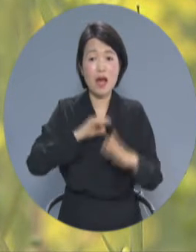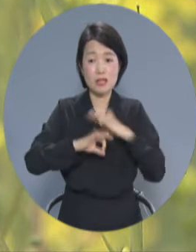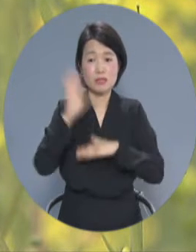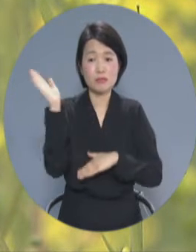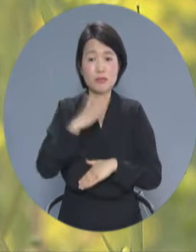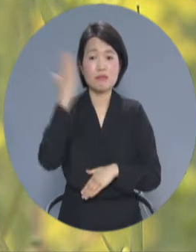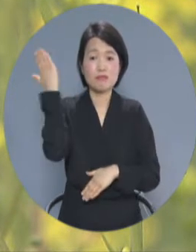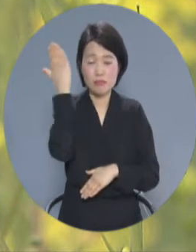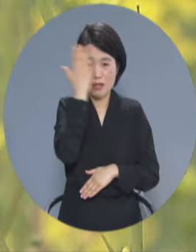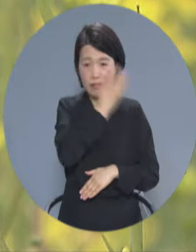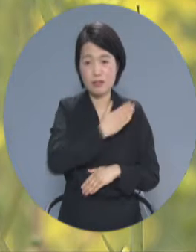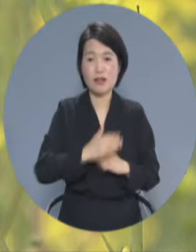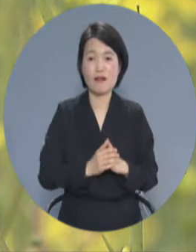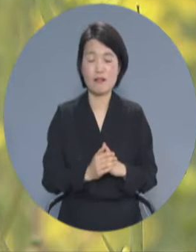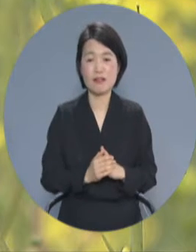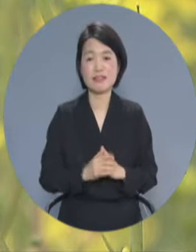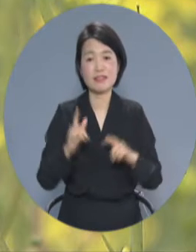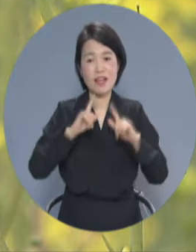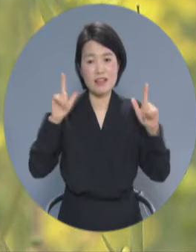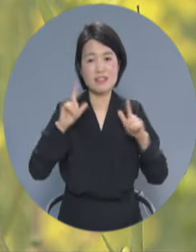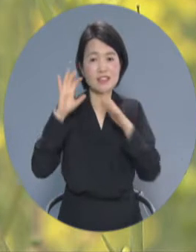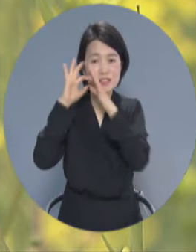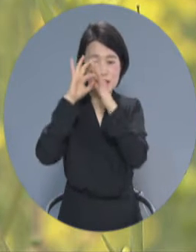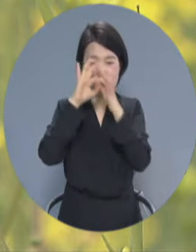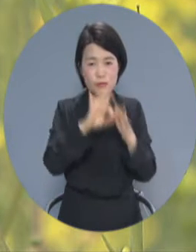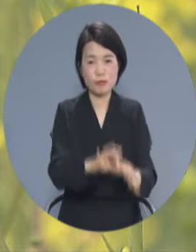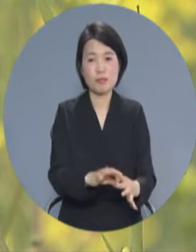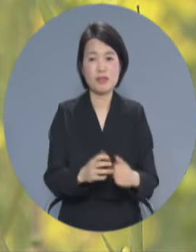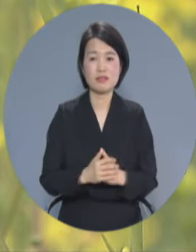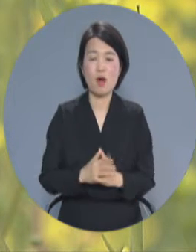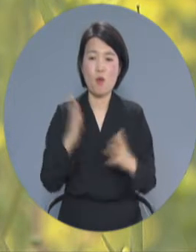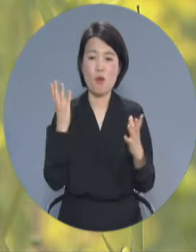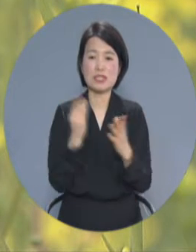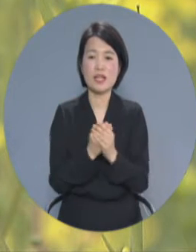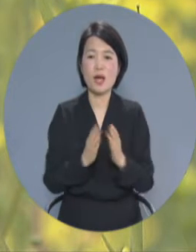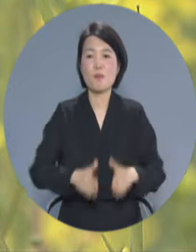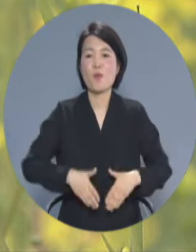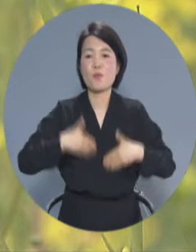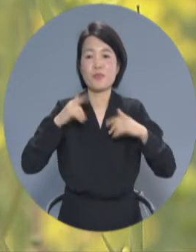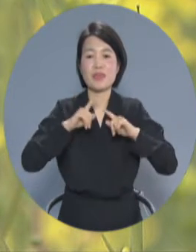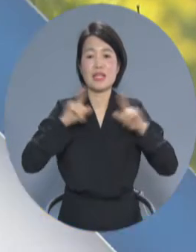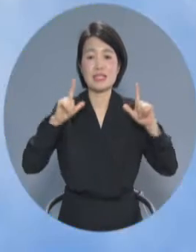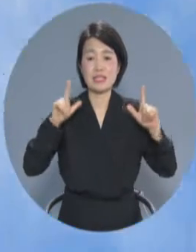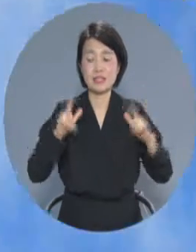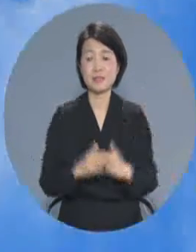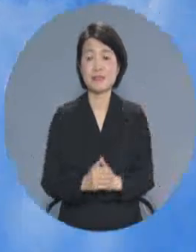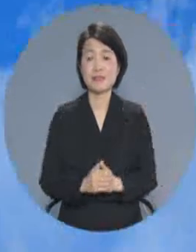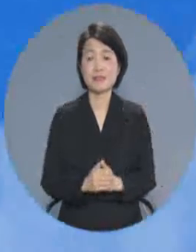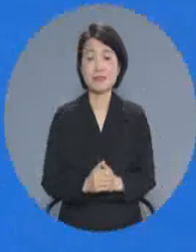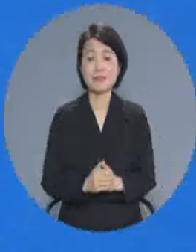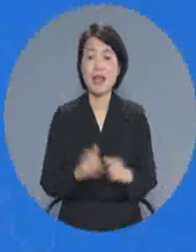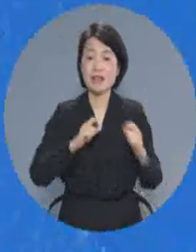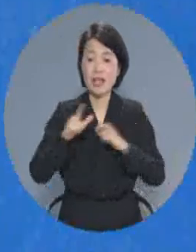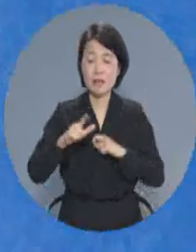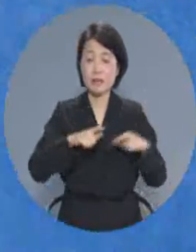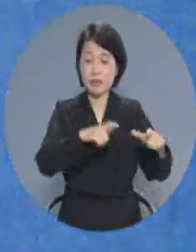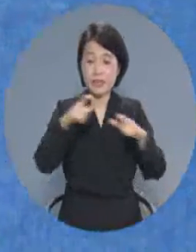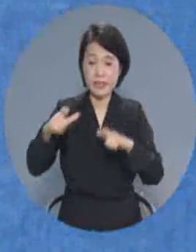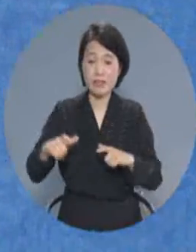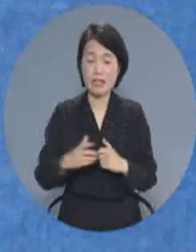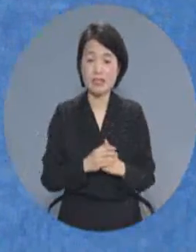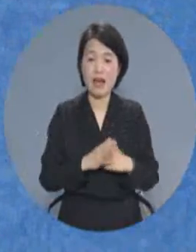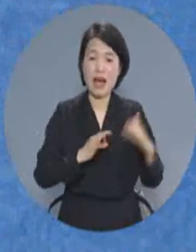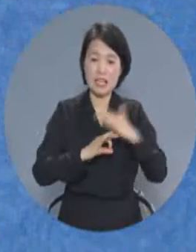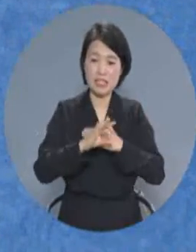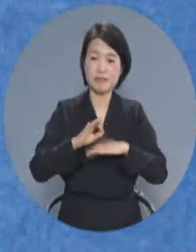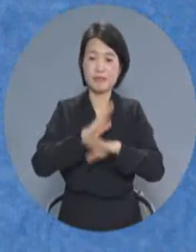맑고 쾌청한 날씨가 이어지면서 완연한 봄 날씨를 보이겠습니다 대부분의 지역에서 일교차는